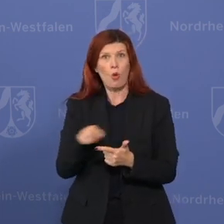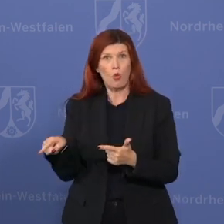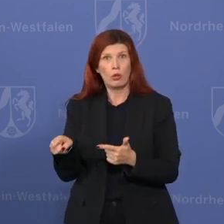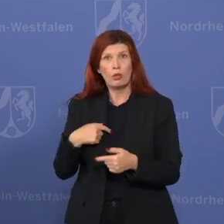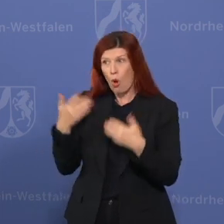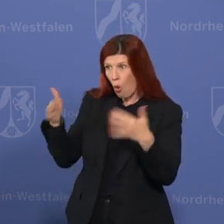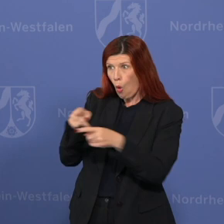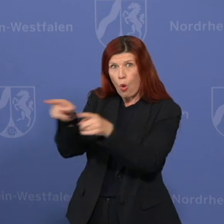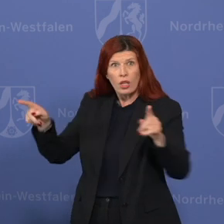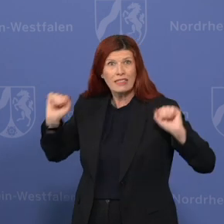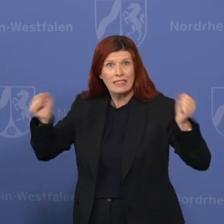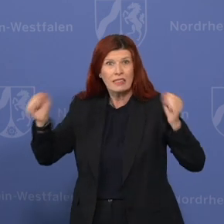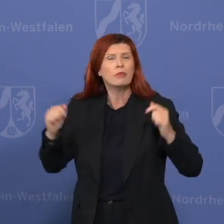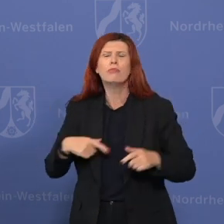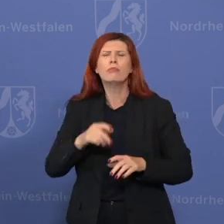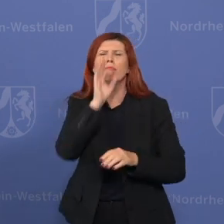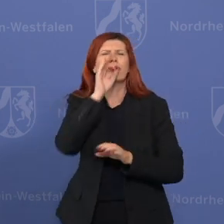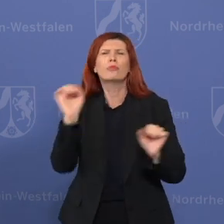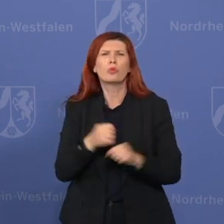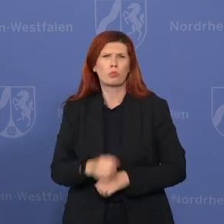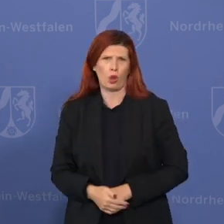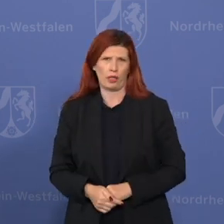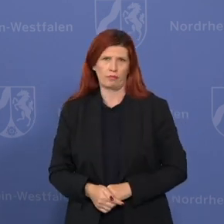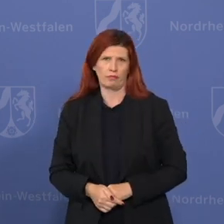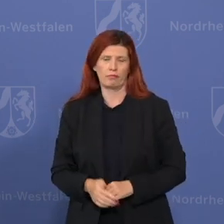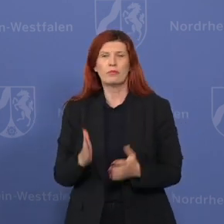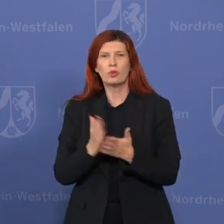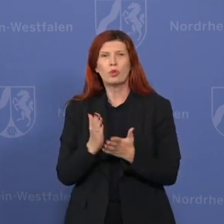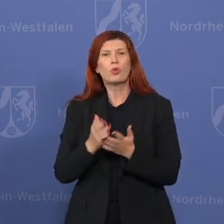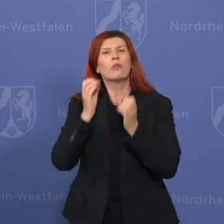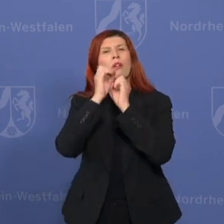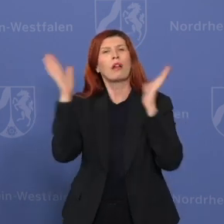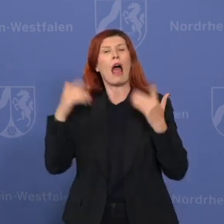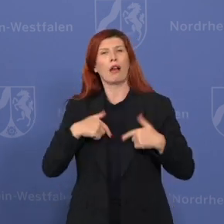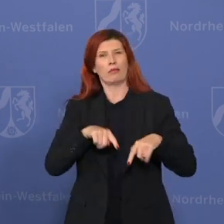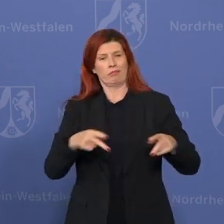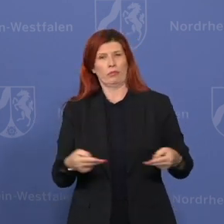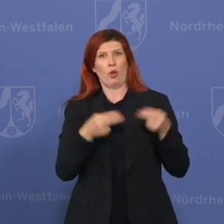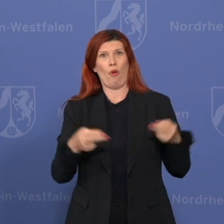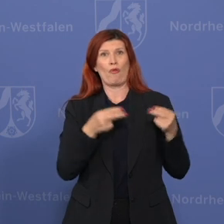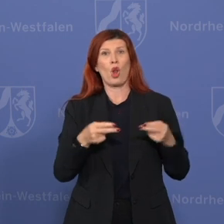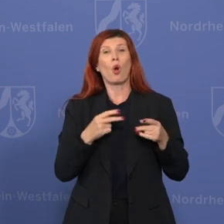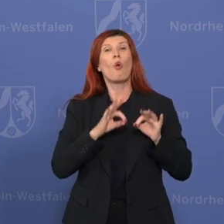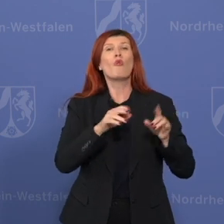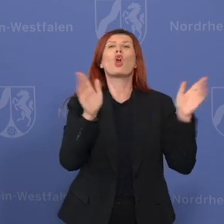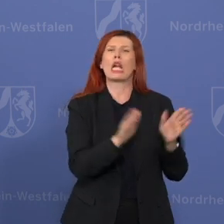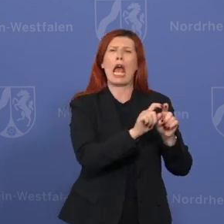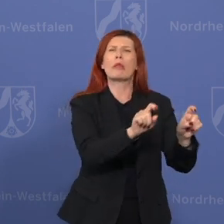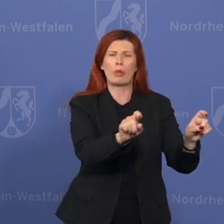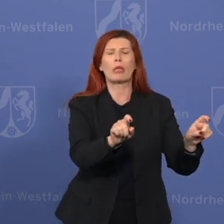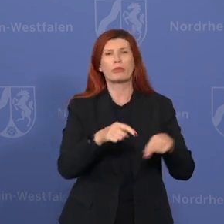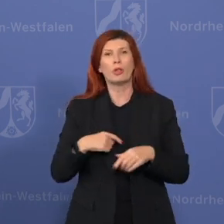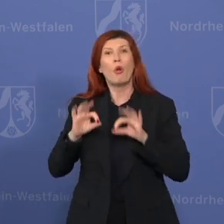gewesen. Einen besonderen Akzent haben wir durch unsere Förderung für etwas größere Betriebe gesetzt, da die Mittel